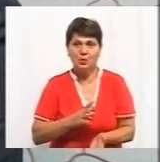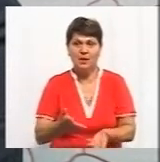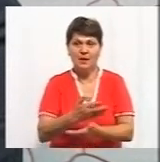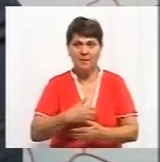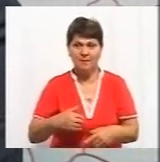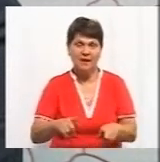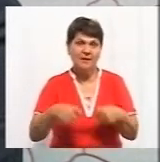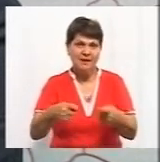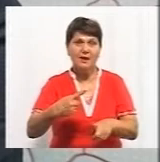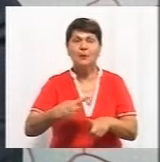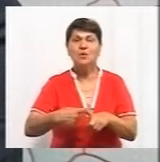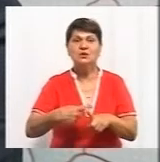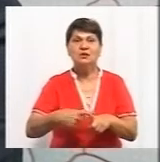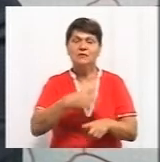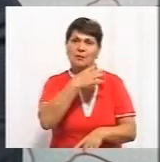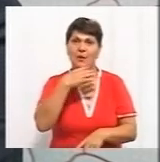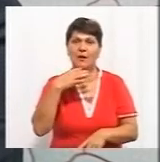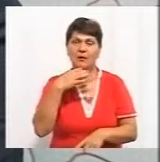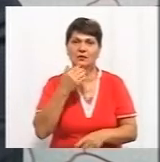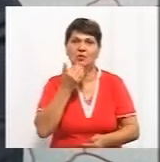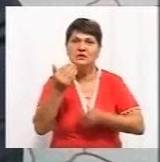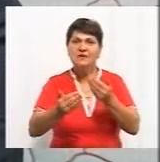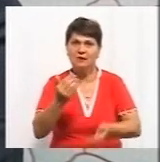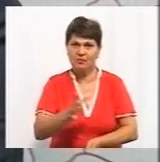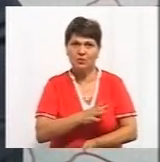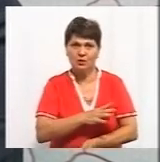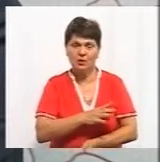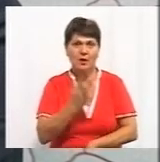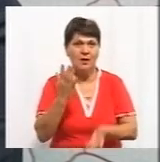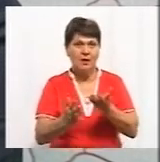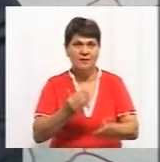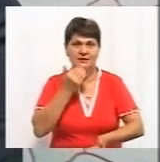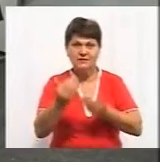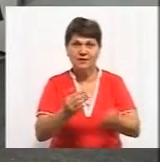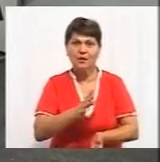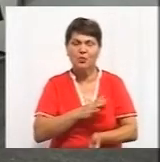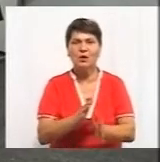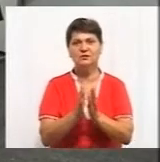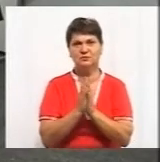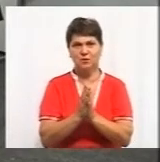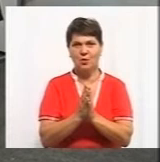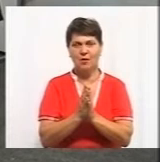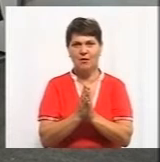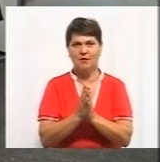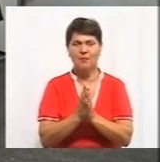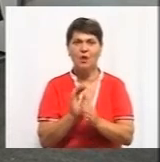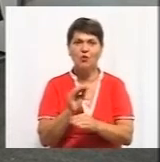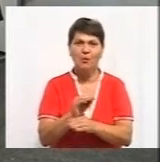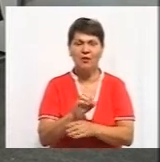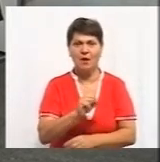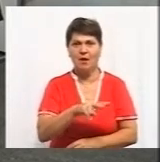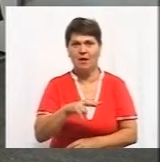ну скажімо, позитивні, багато звернень було. Якщо і були звернення, то це звернення з прохання там десь додати, але